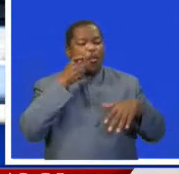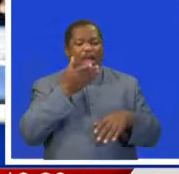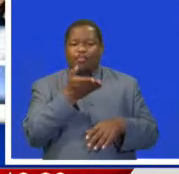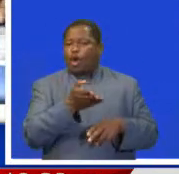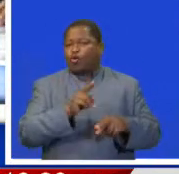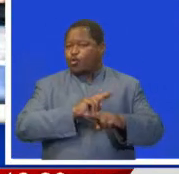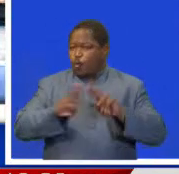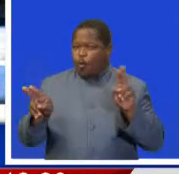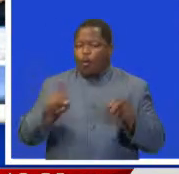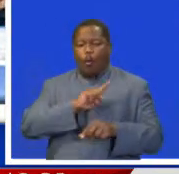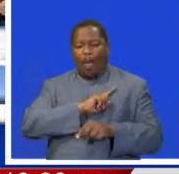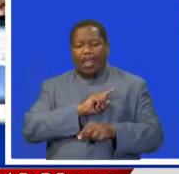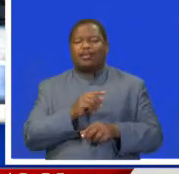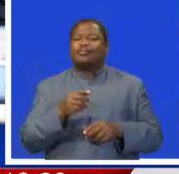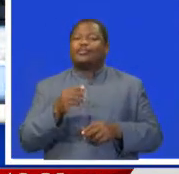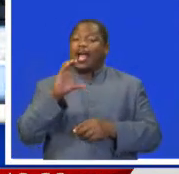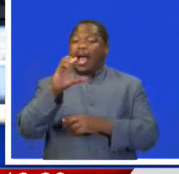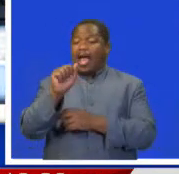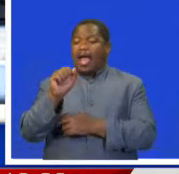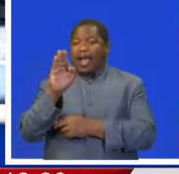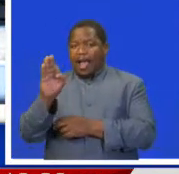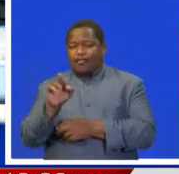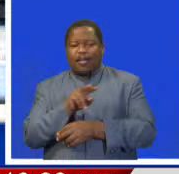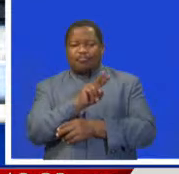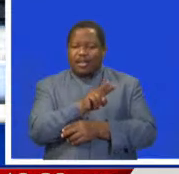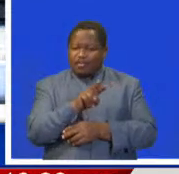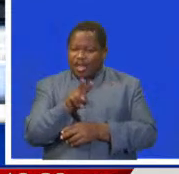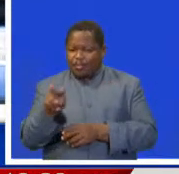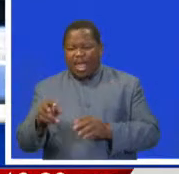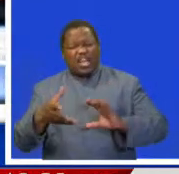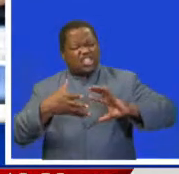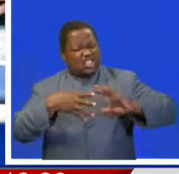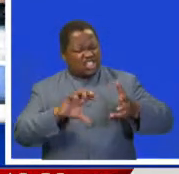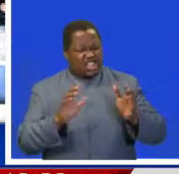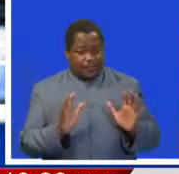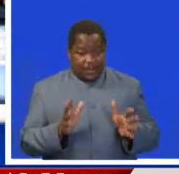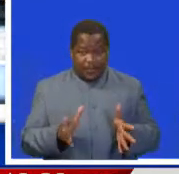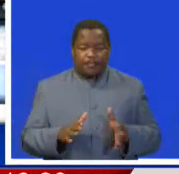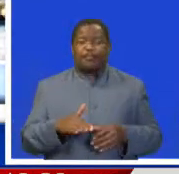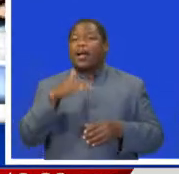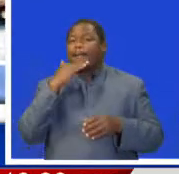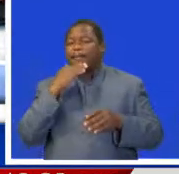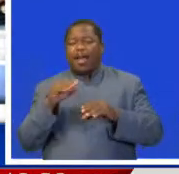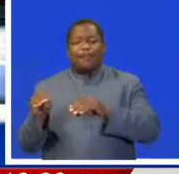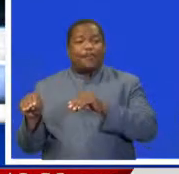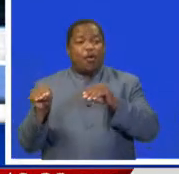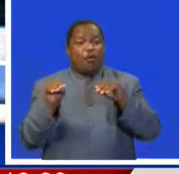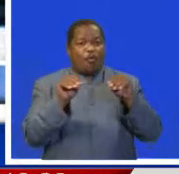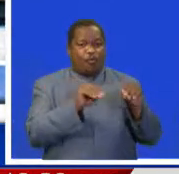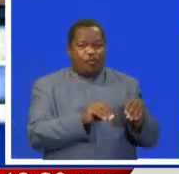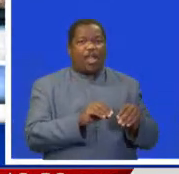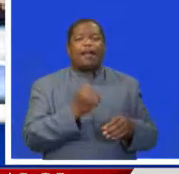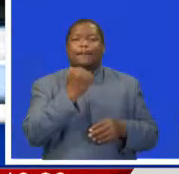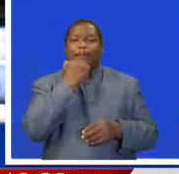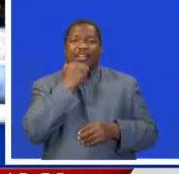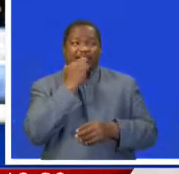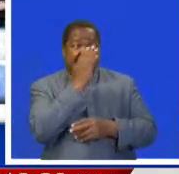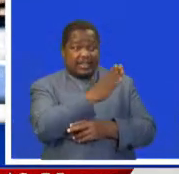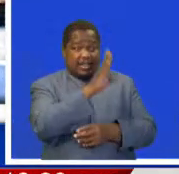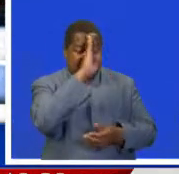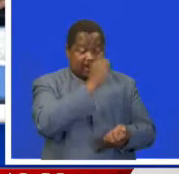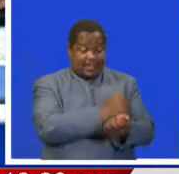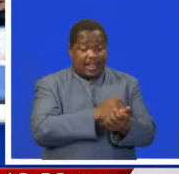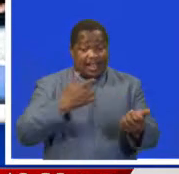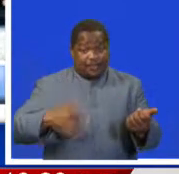nkundla beyisengekho esimeni lesikahle kwabita ukuthi sale kusetshenziswa imavuso kepha nake lolo bese kusikhalo ukuthi kwayena lo